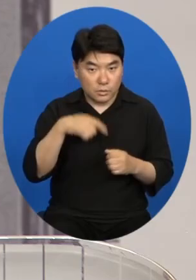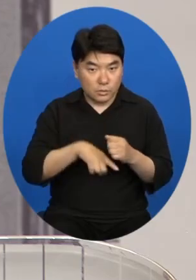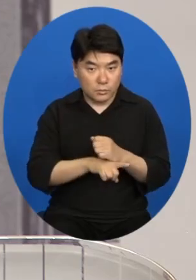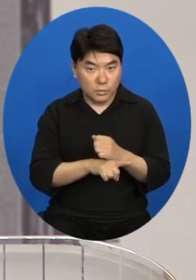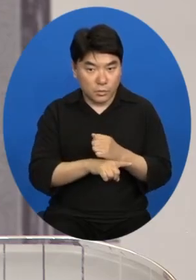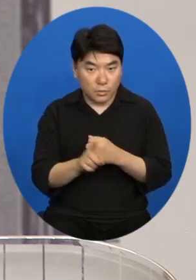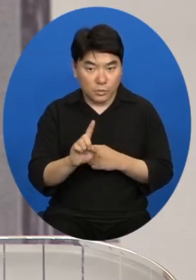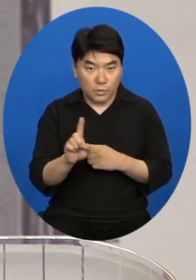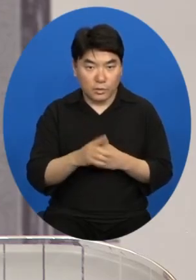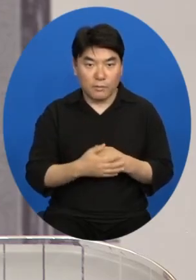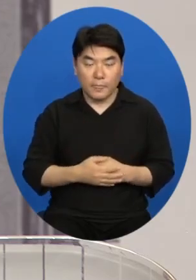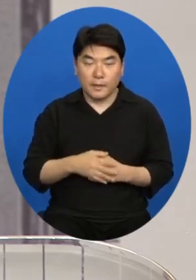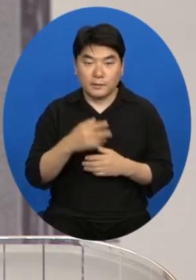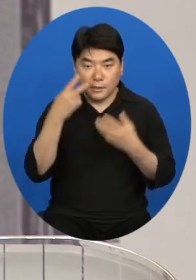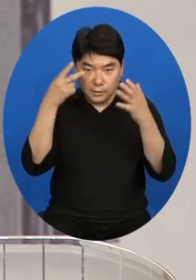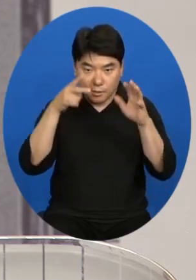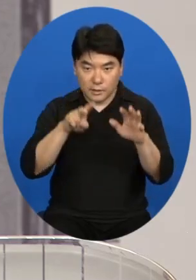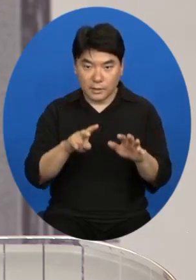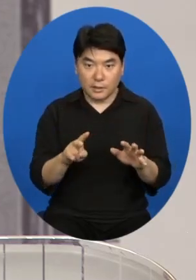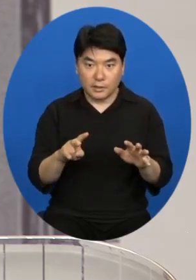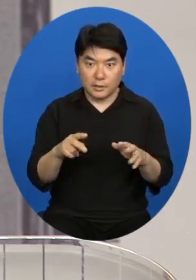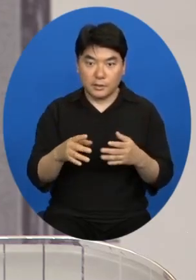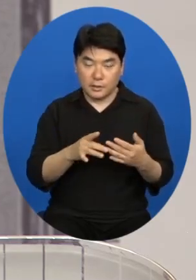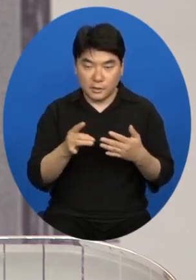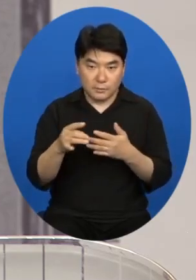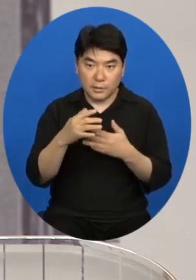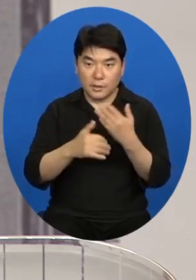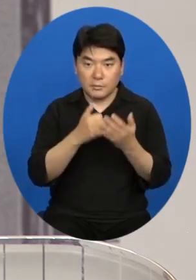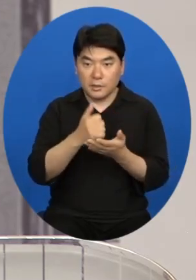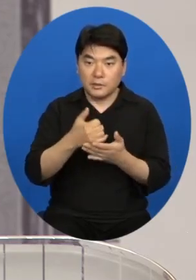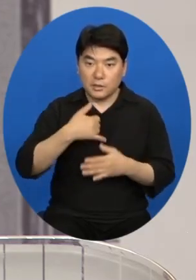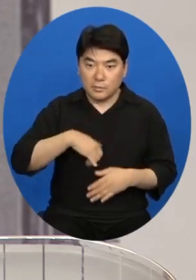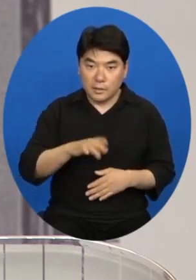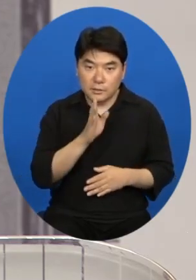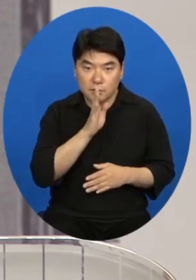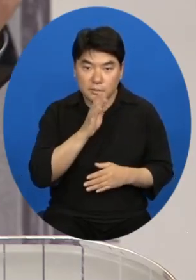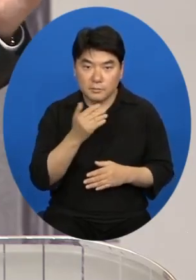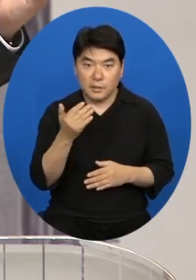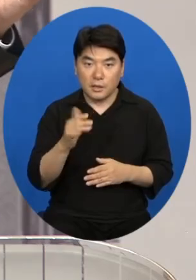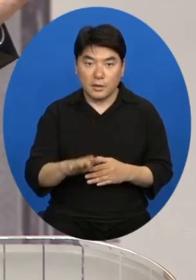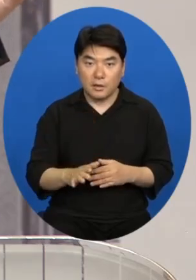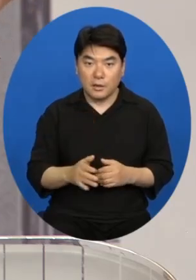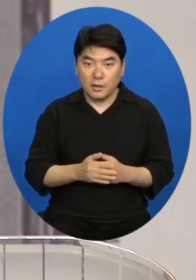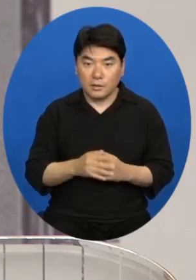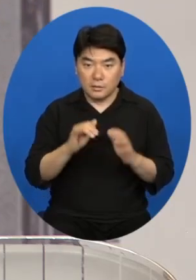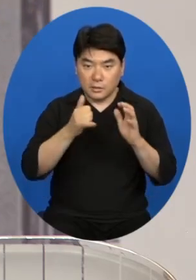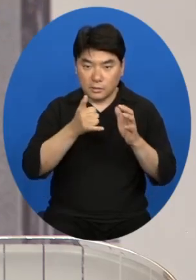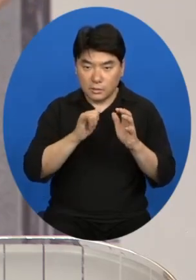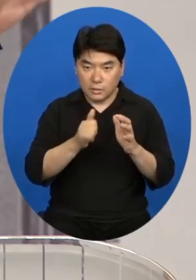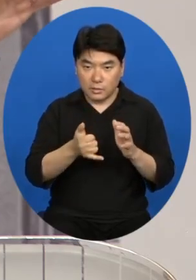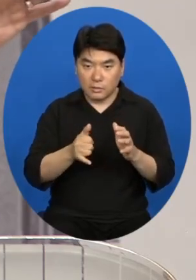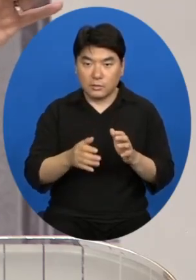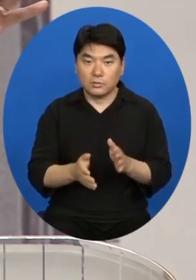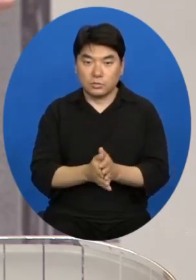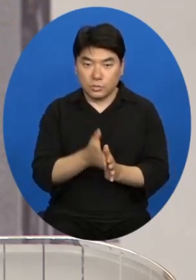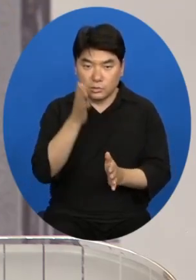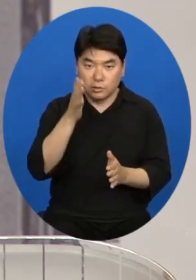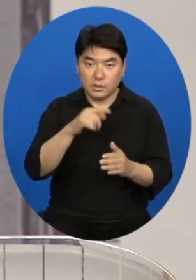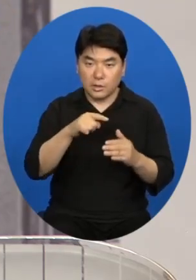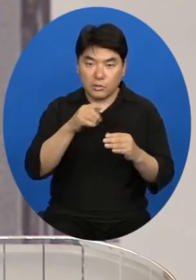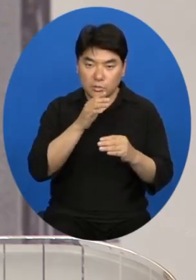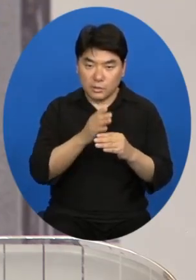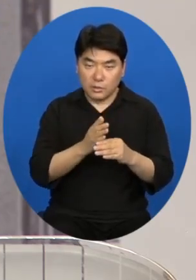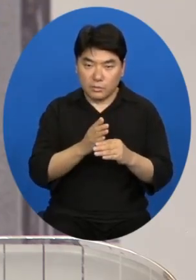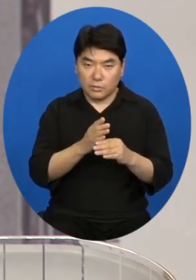물론 다니엘이 하나님의 택함 받은 자녀이기 때문에도 그렇고 또한 세속도시 한 복판에서 휩쓸려 살아갈